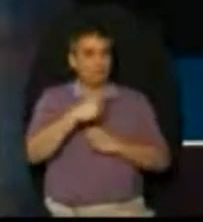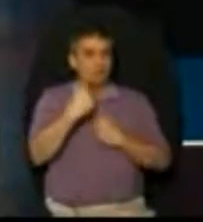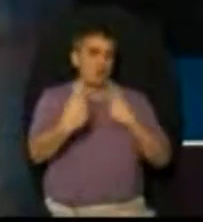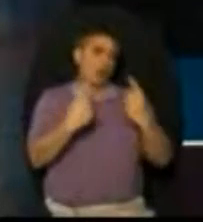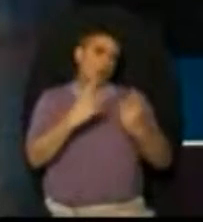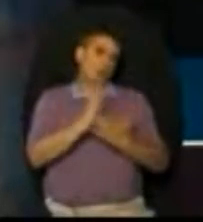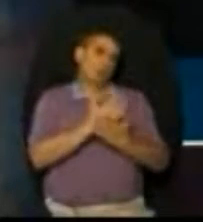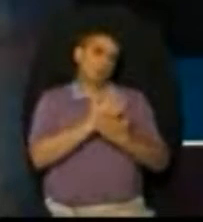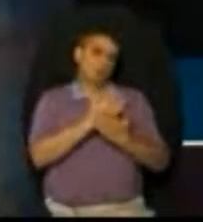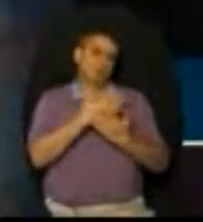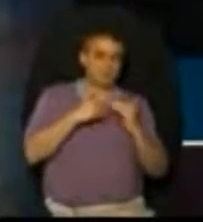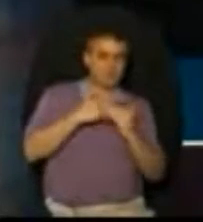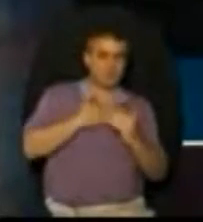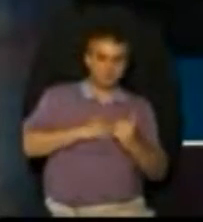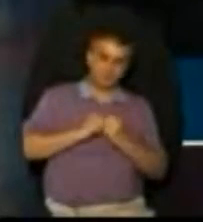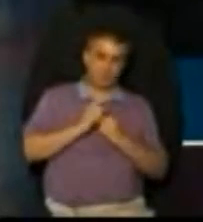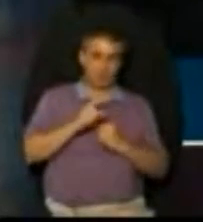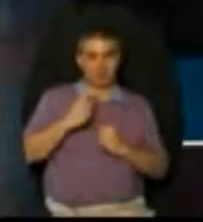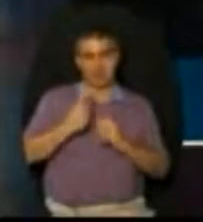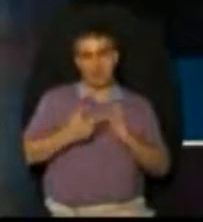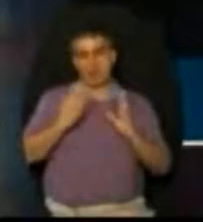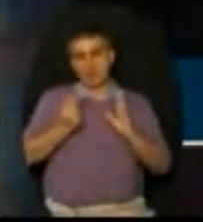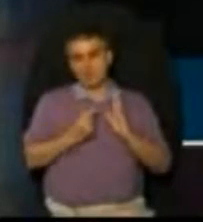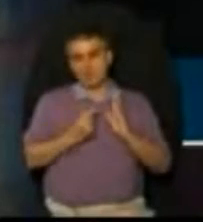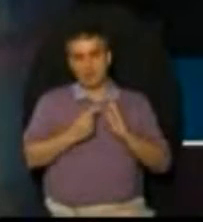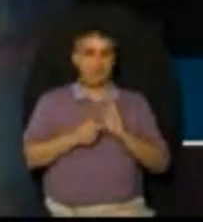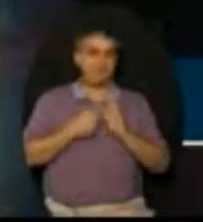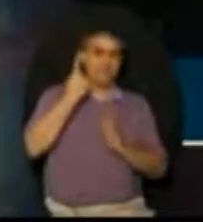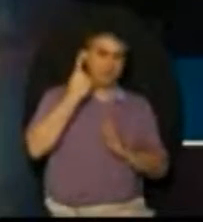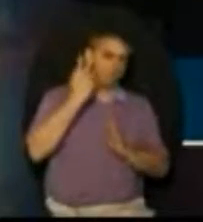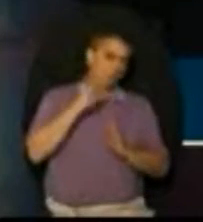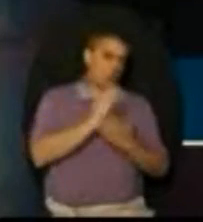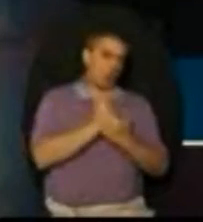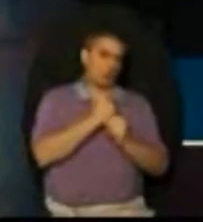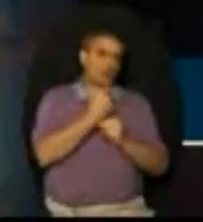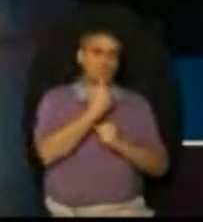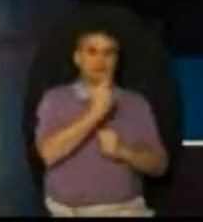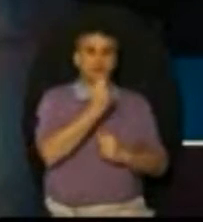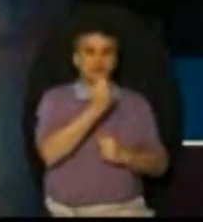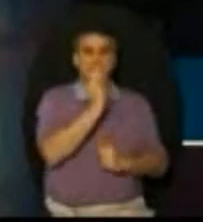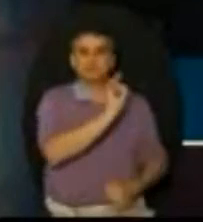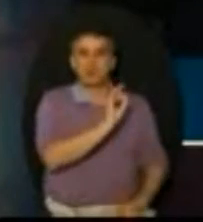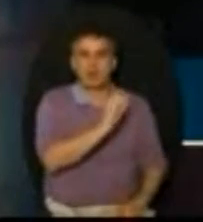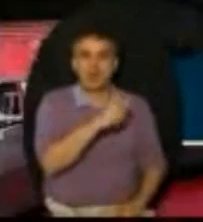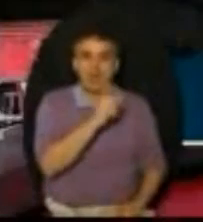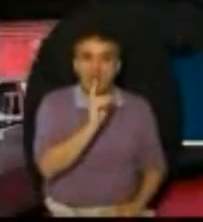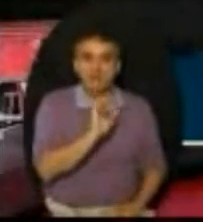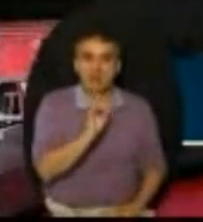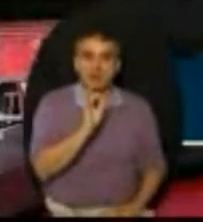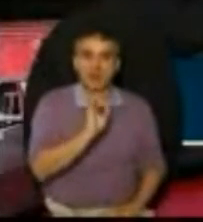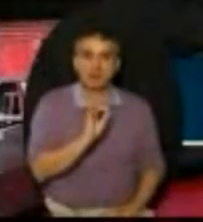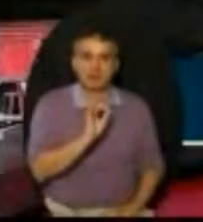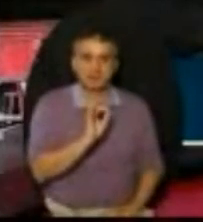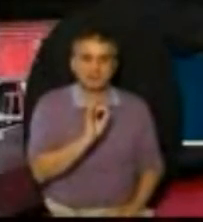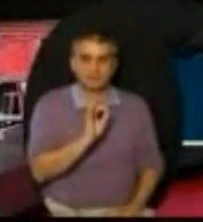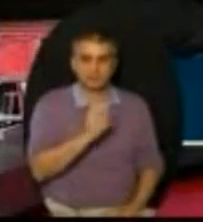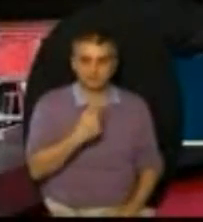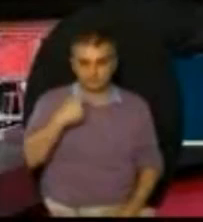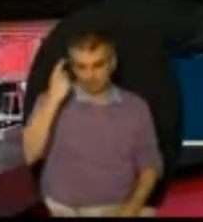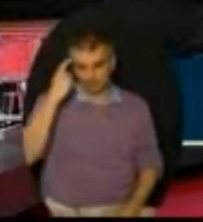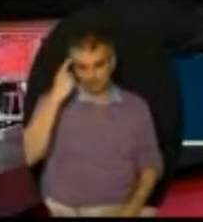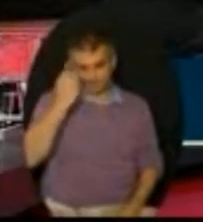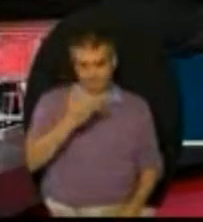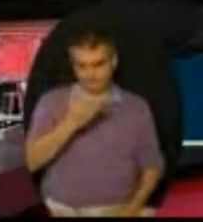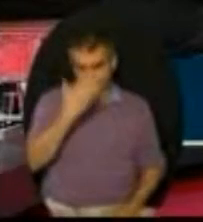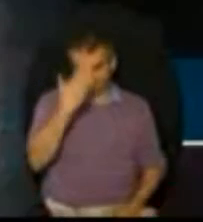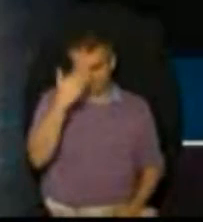אחד יחליט אם זה מתאים לו או לא מתאים לו, חד פעמי, רב פעמי או מה שזה לא יהיה, הוא יכול לעשות מה שהוא רוצה עם הכסף. ועדיין, אנחנו יודעים,